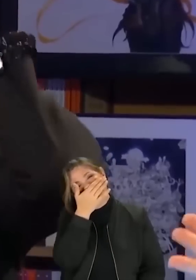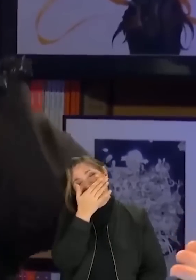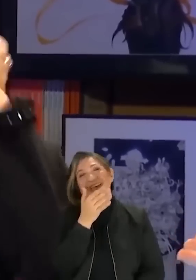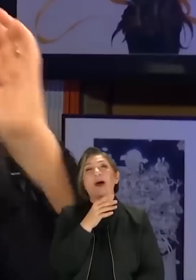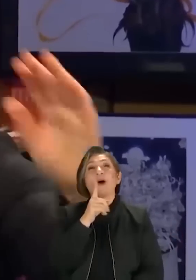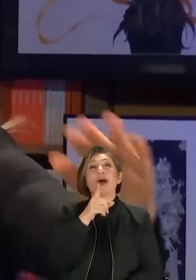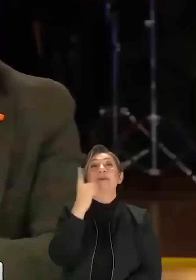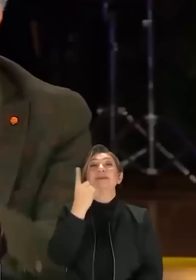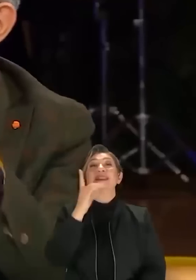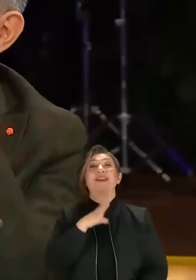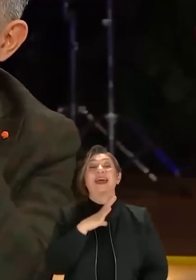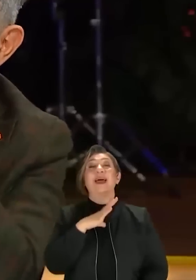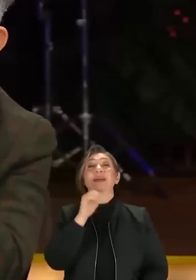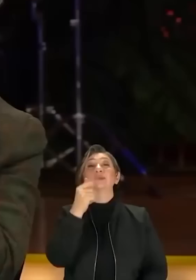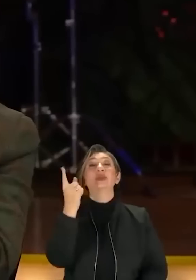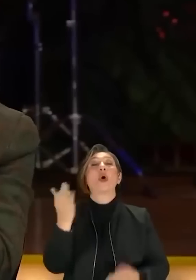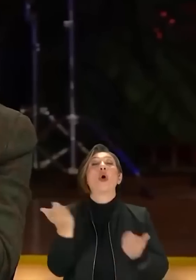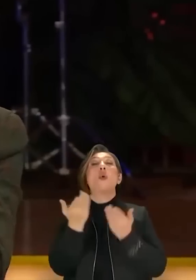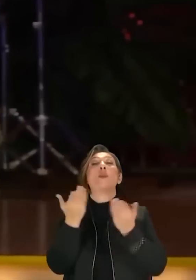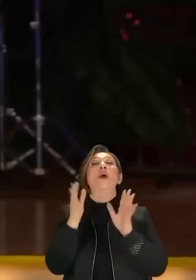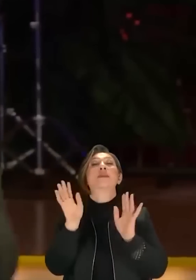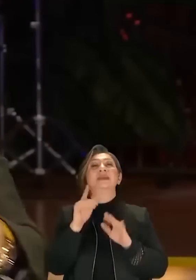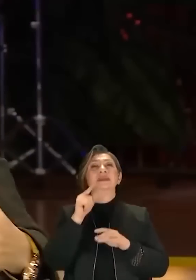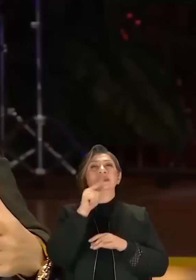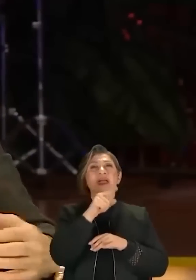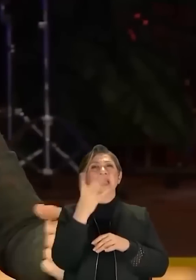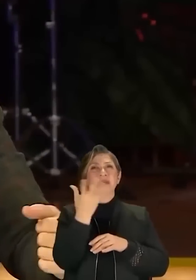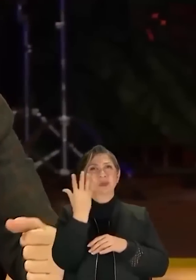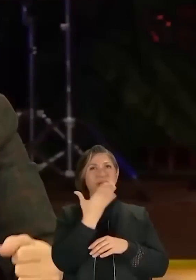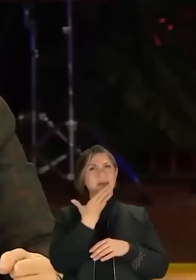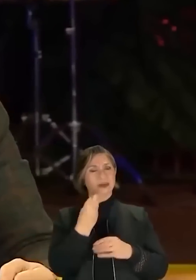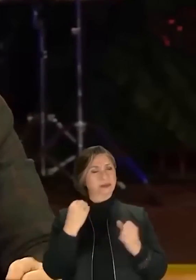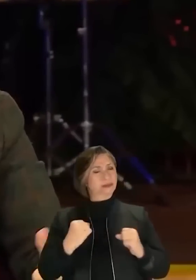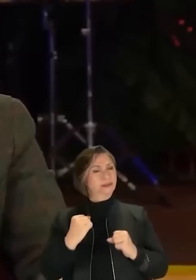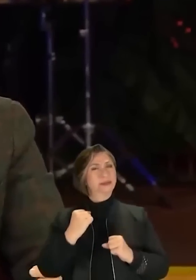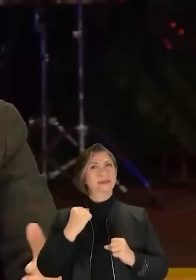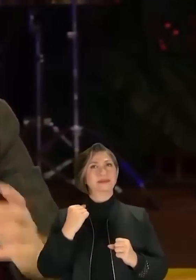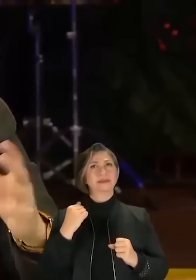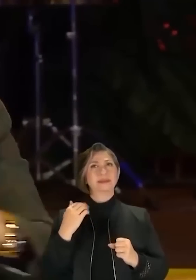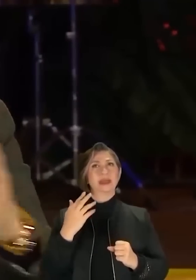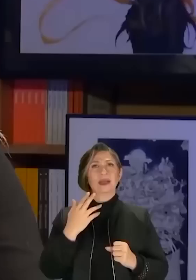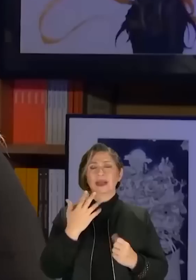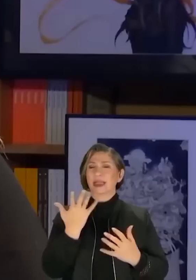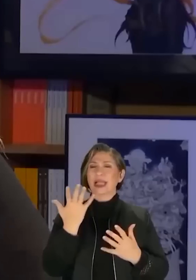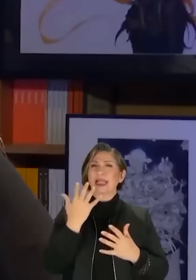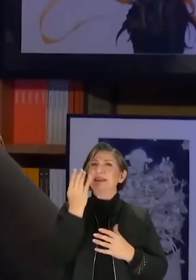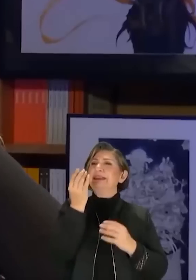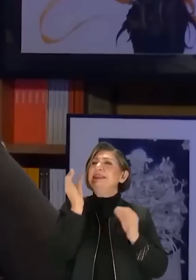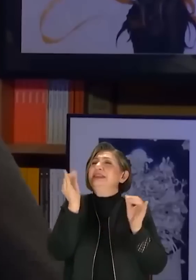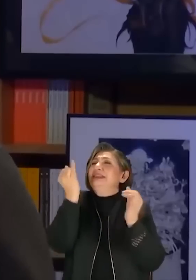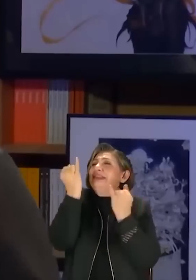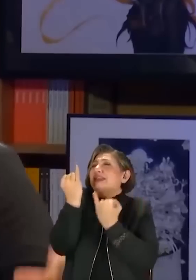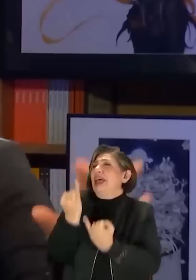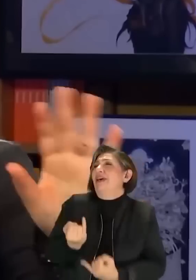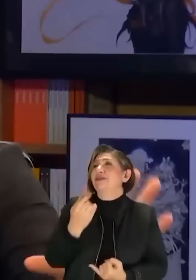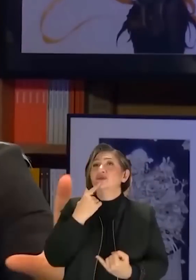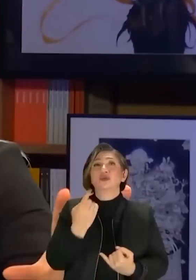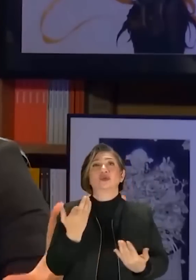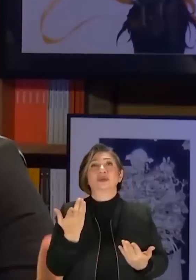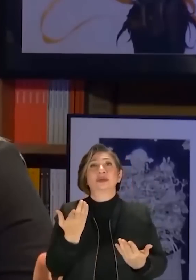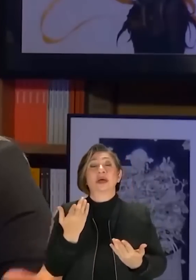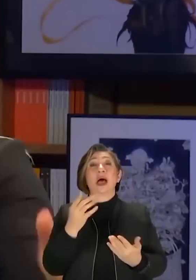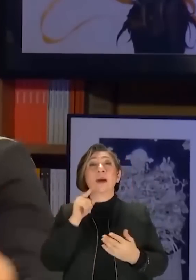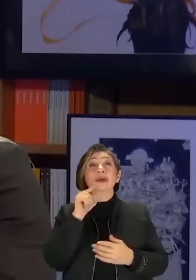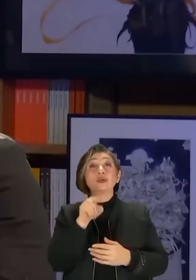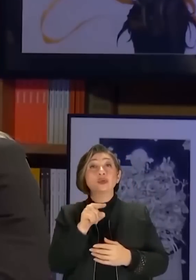Yani öyle bir hiç şey var. Hiçbir zaman onu övmüyorum. Hiç. Ya sen ya ne güzelsin dediğin... sapasağlam tak. Ha? Ya niye böyle şeyi istiyorsun hiç. Böyle? Ama